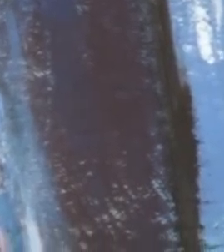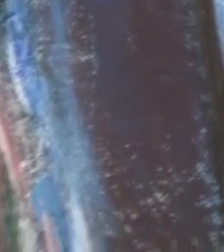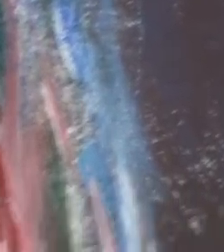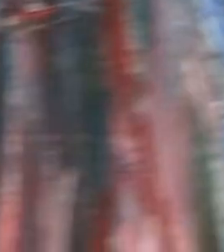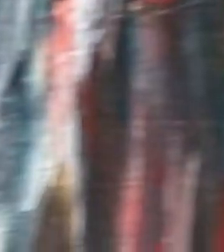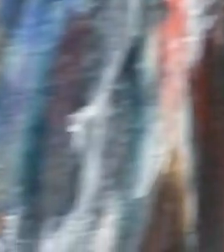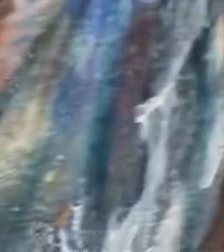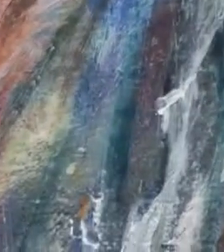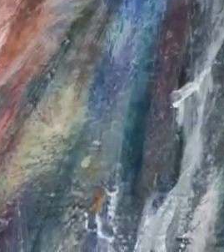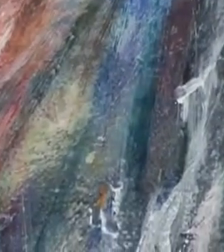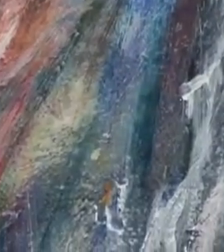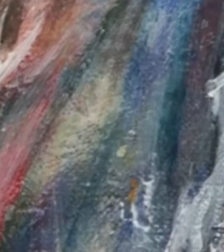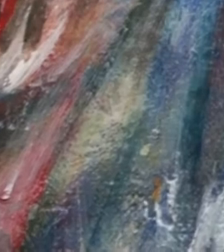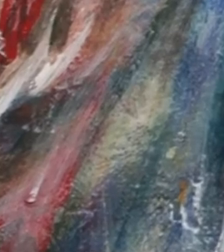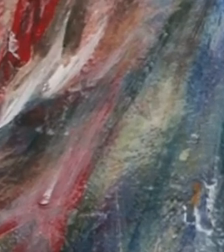nas do